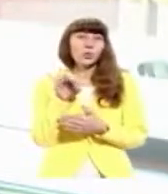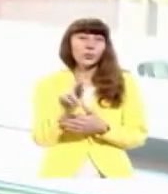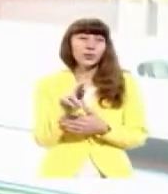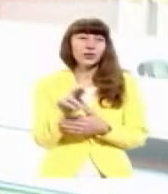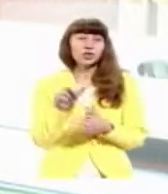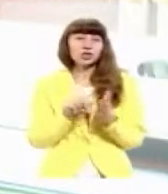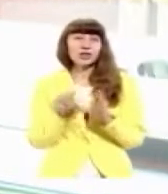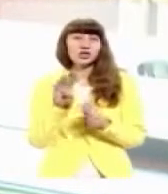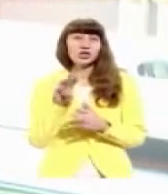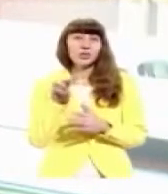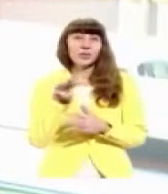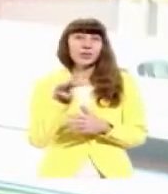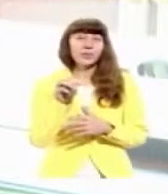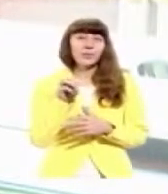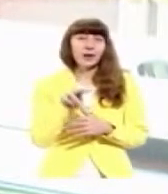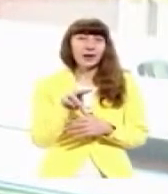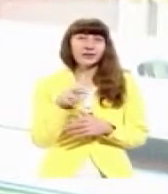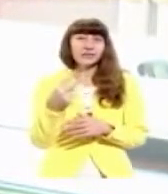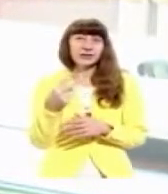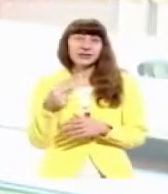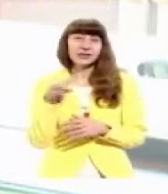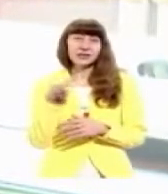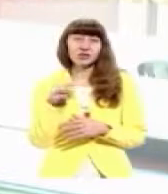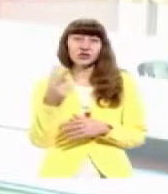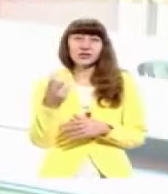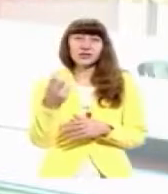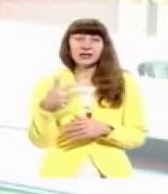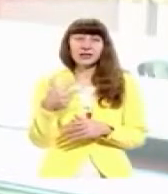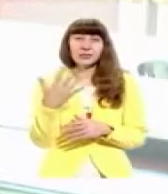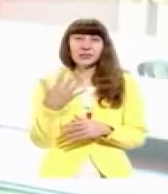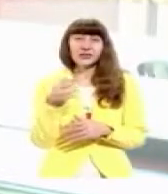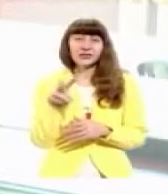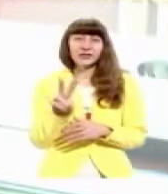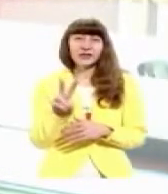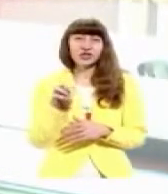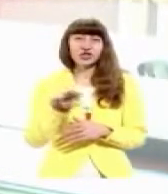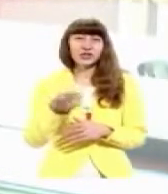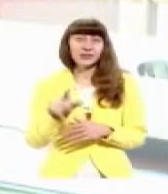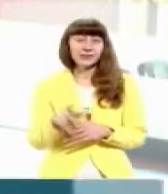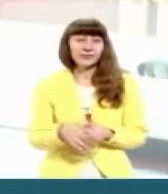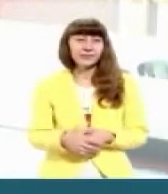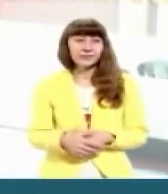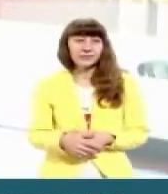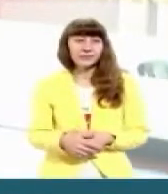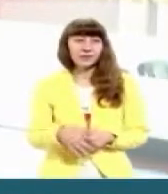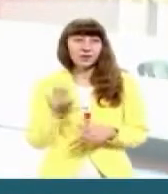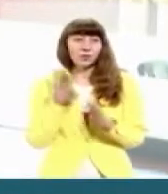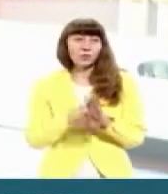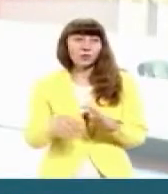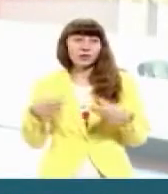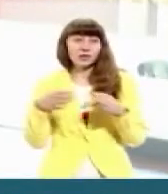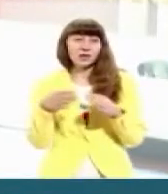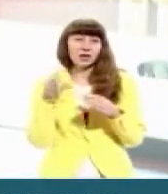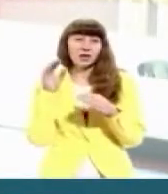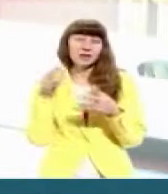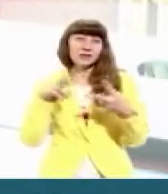64 МРП размер пособия составляет, это 20 352 тенге на сегодняшний день, то после введения социального